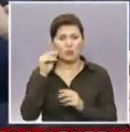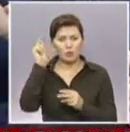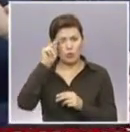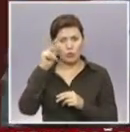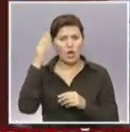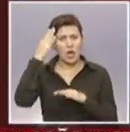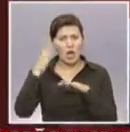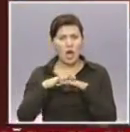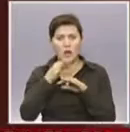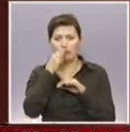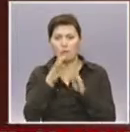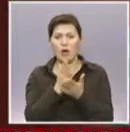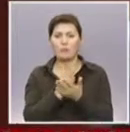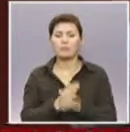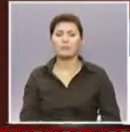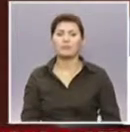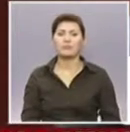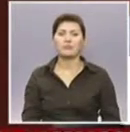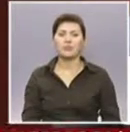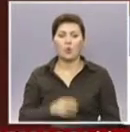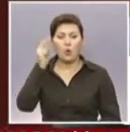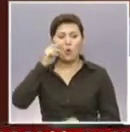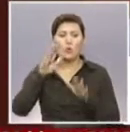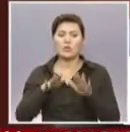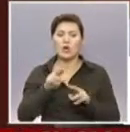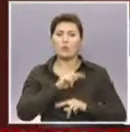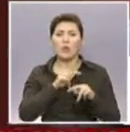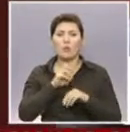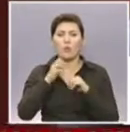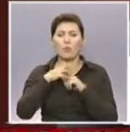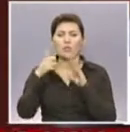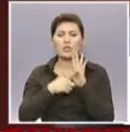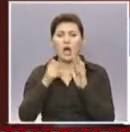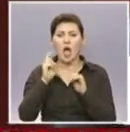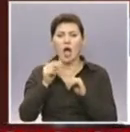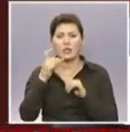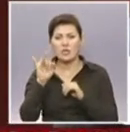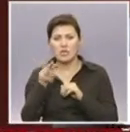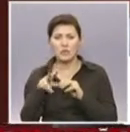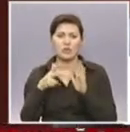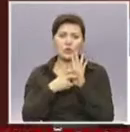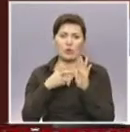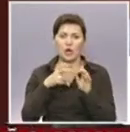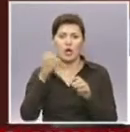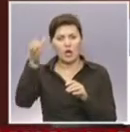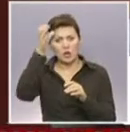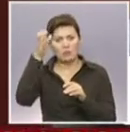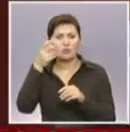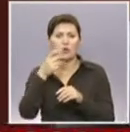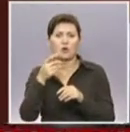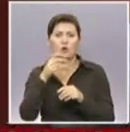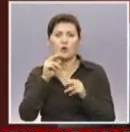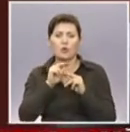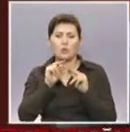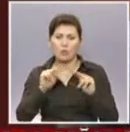деді әкім. Оқу ордасында еңбек етіп келе жатқан 17 академик пен 800-ге жуық ғылым докторлары мен